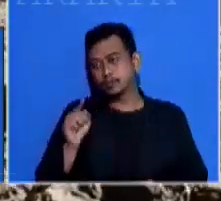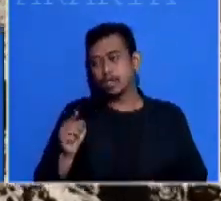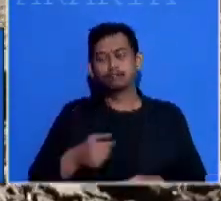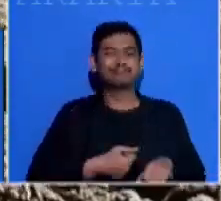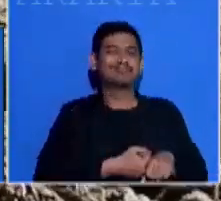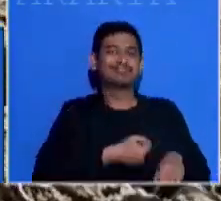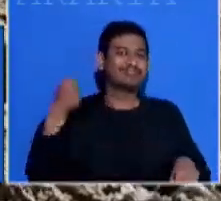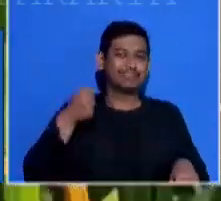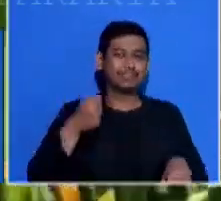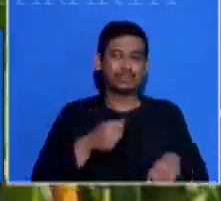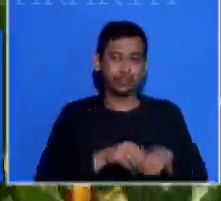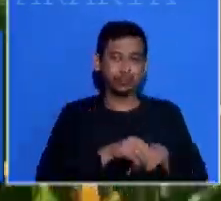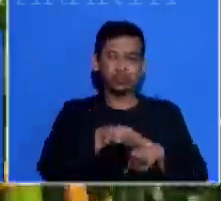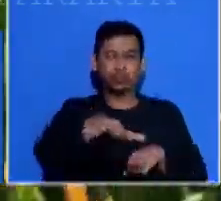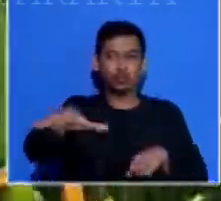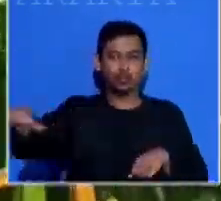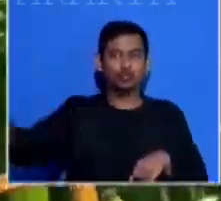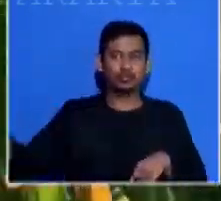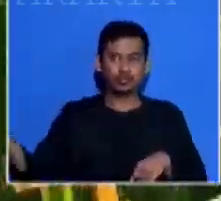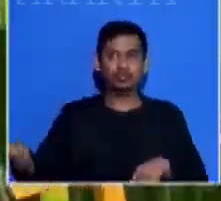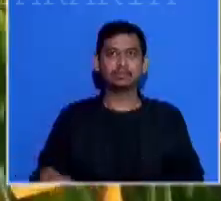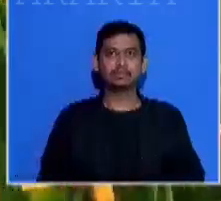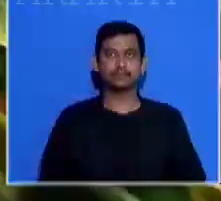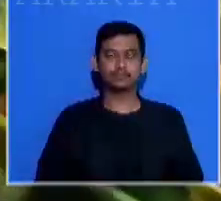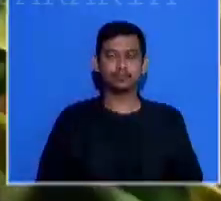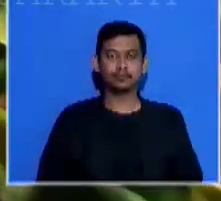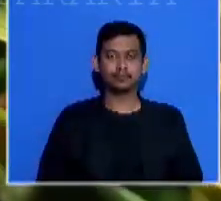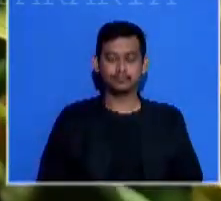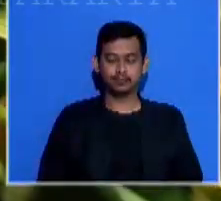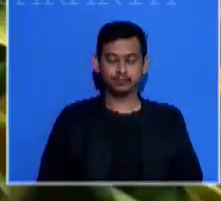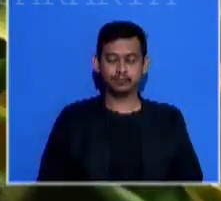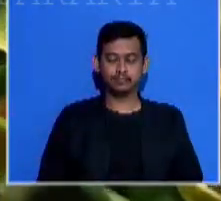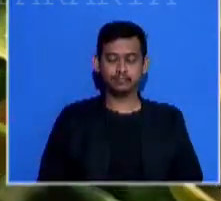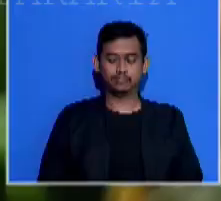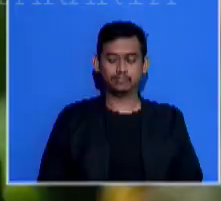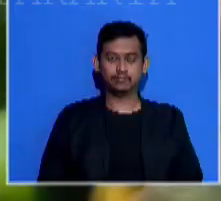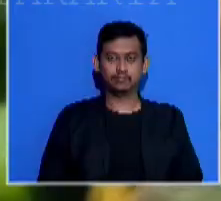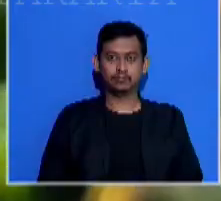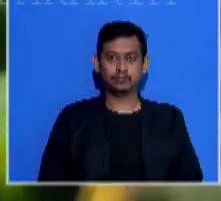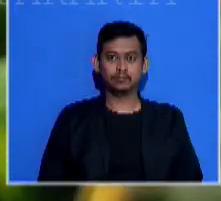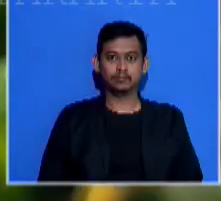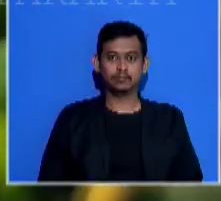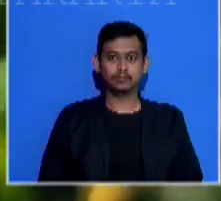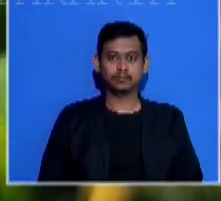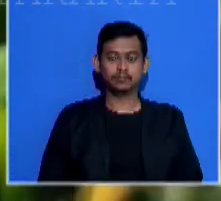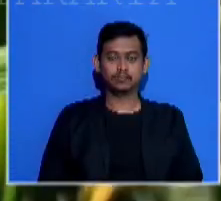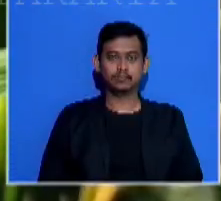tanaman mereka yang terlanjur ditanam sebelumnya. Demikian Jatmiko Hadi, TVRI Yogyakarta, melaporkan dari Kulon Progo.